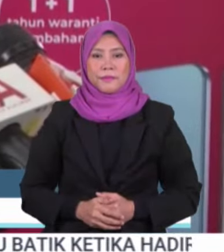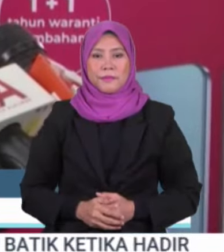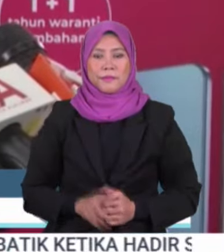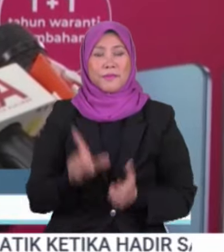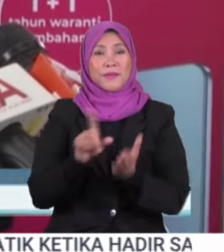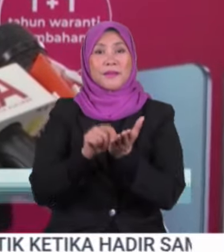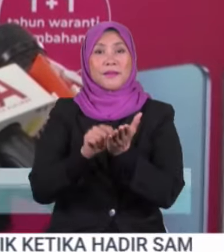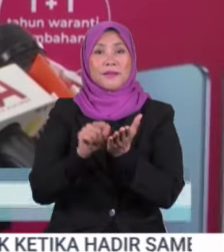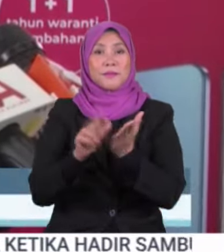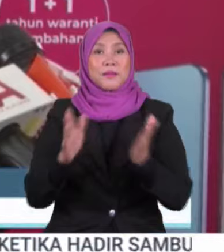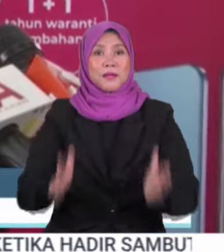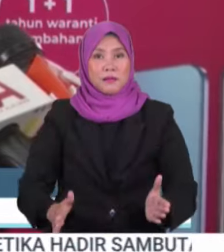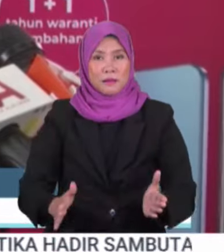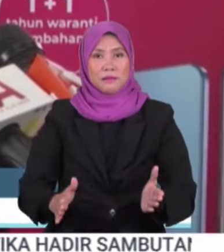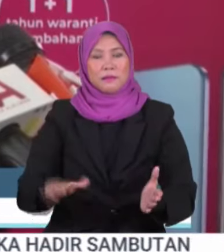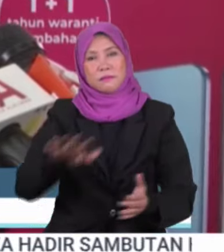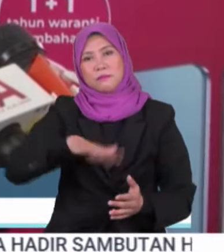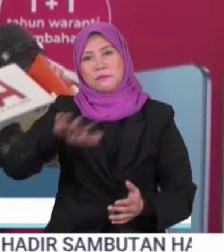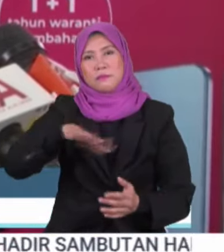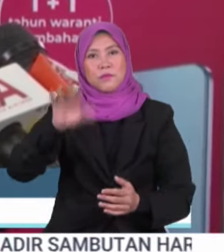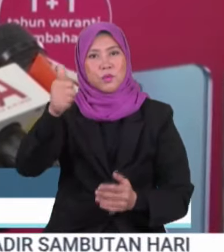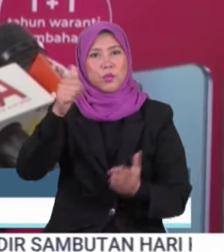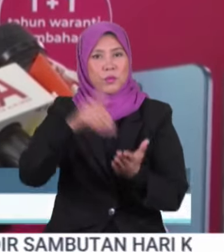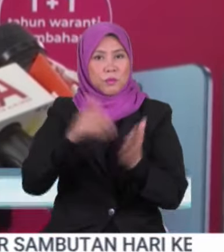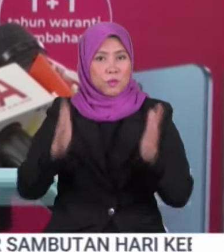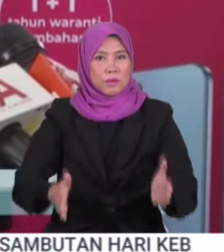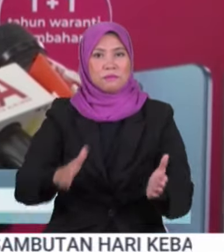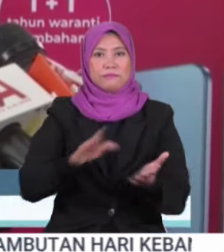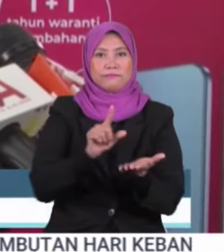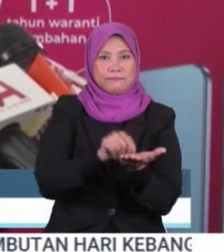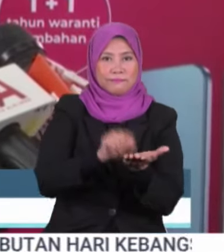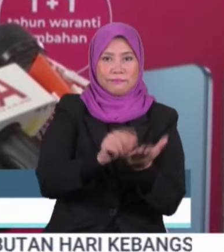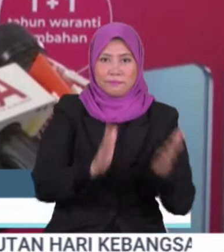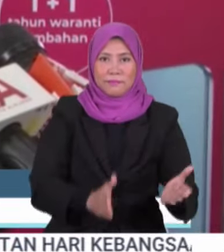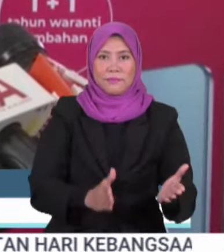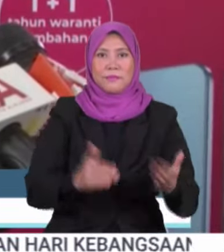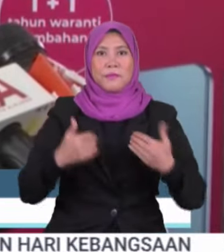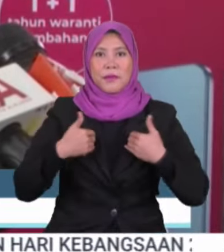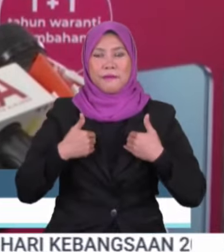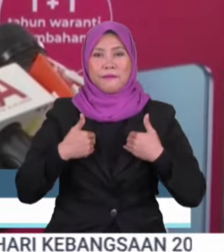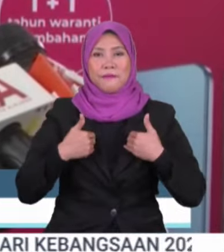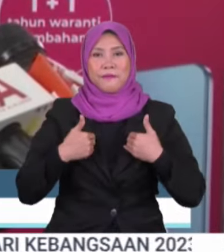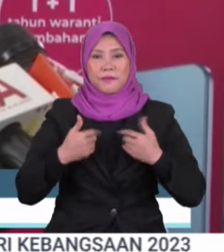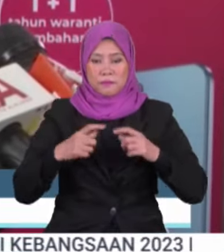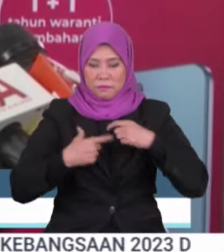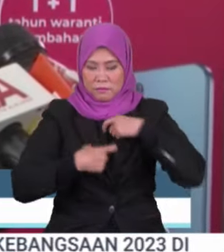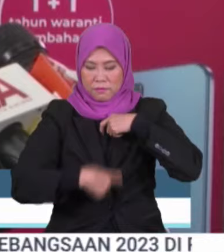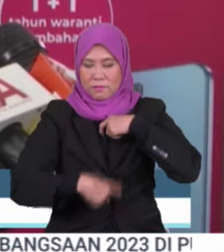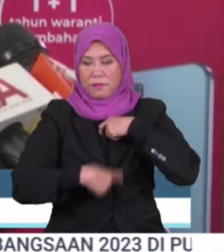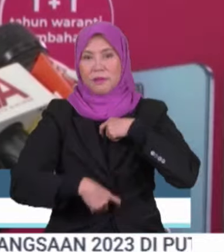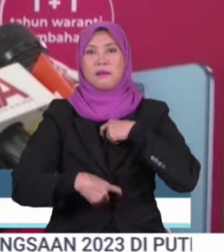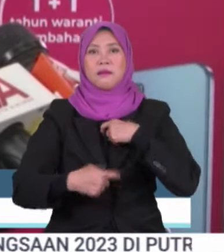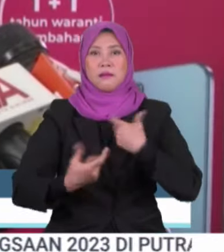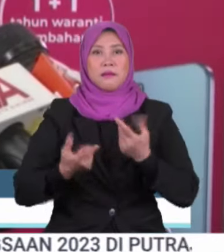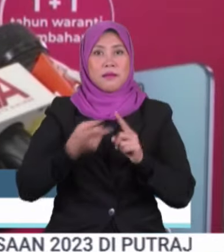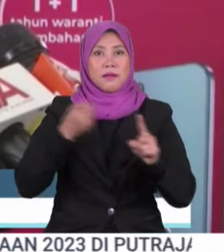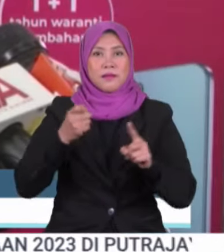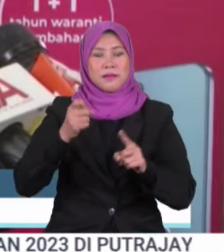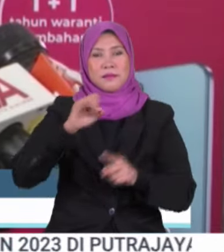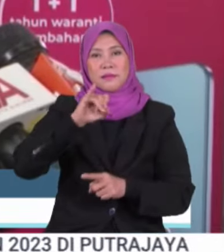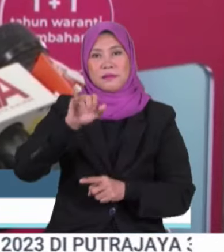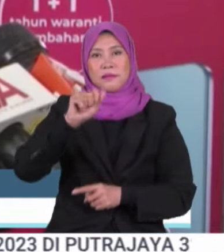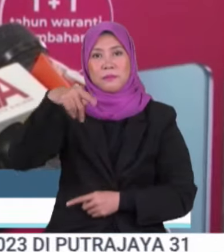Pengamal media. Terdapat lebih kurang 10,000 pengamal media yang ada kad perakuan media daripada Jabatan Penerangan